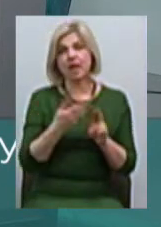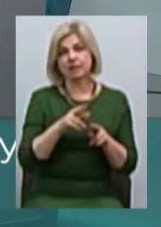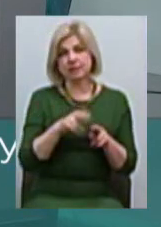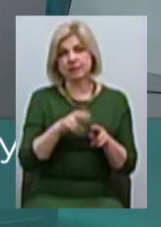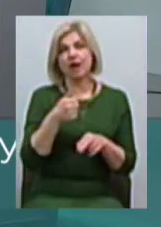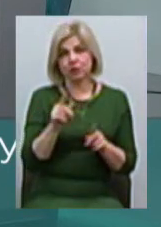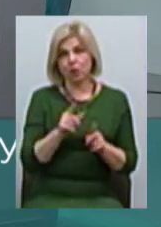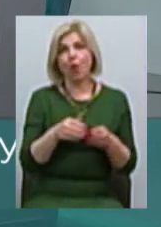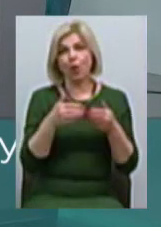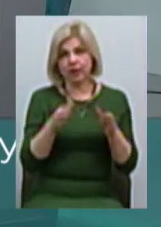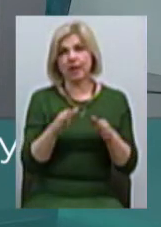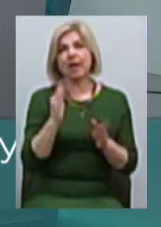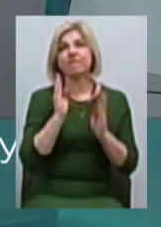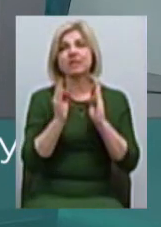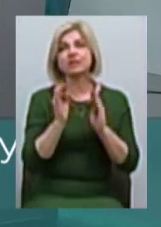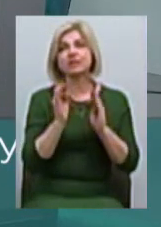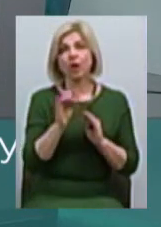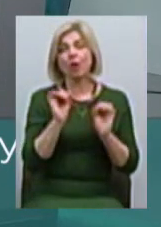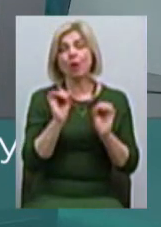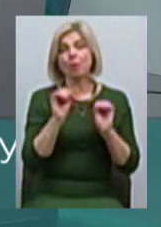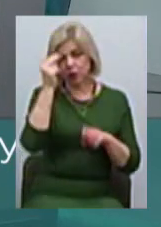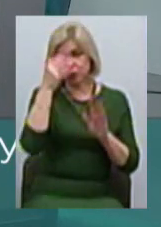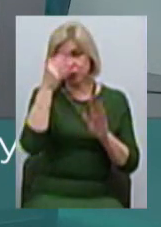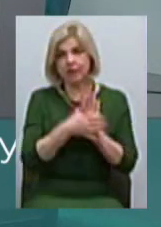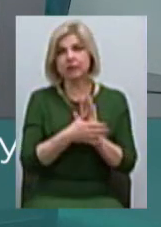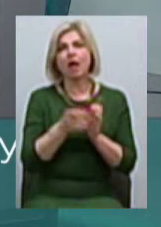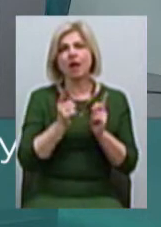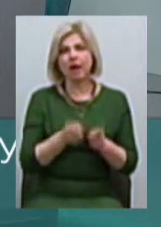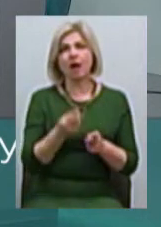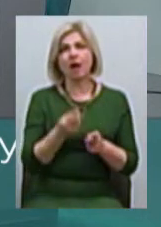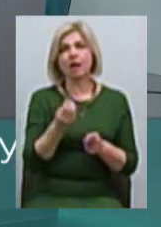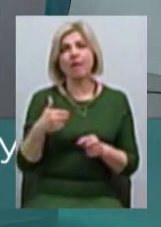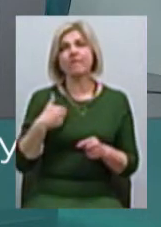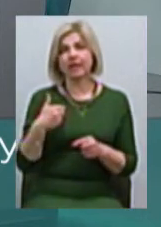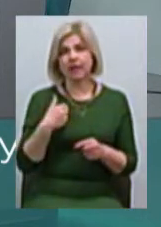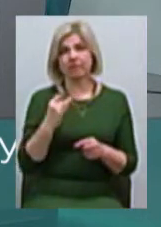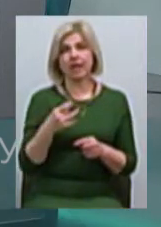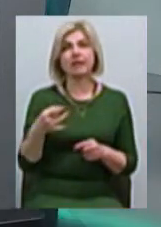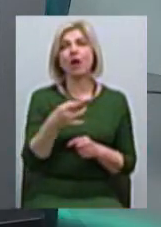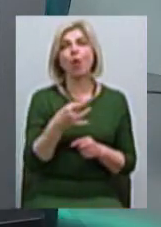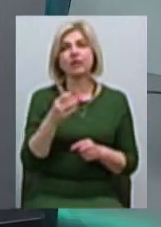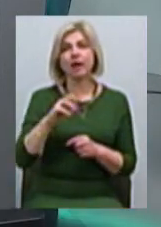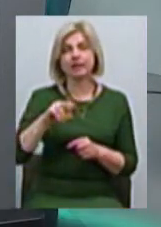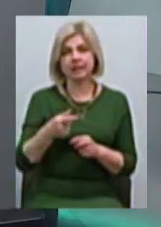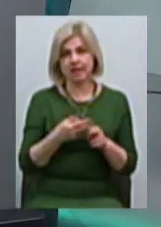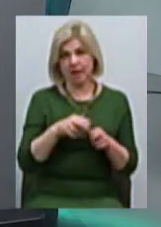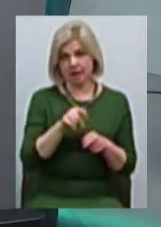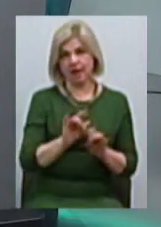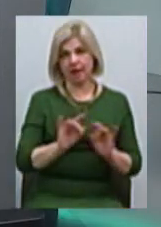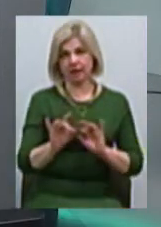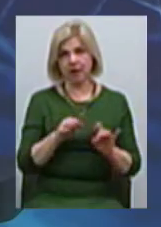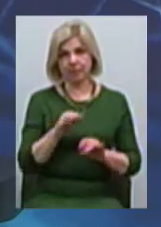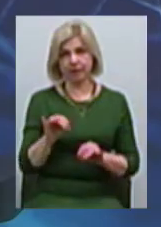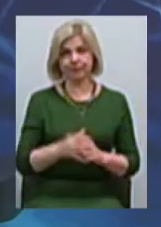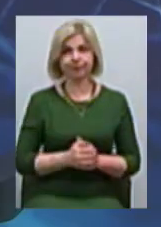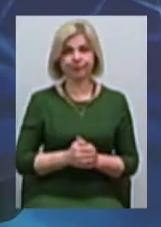її розкрили Facebook. І можна дослідити реальні кошти, ефективність і регіональність цієї реклами. А